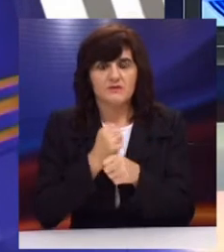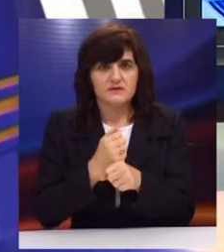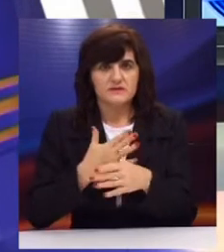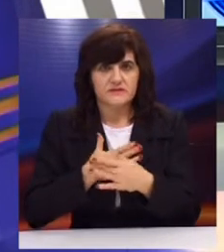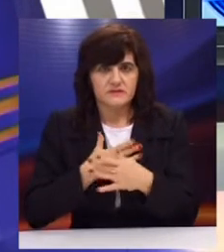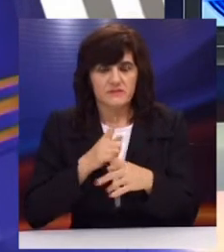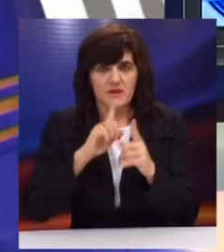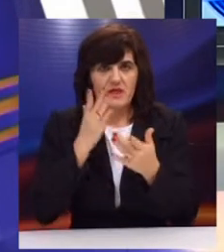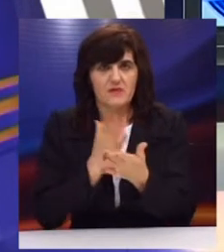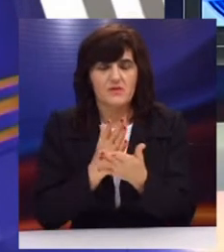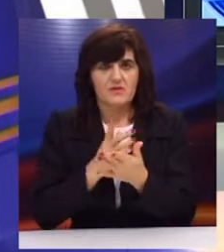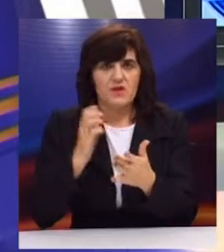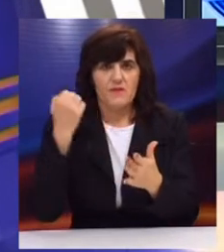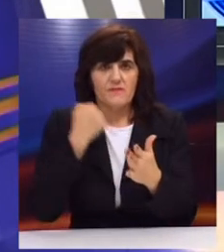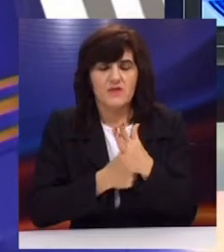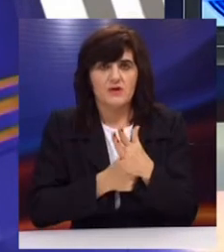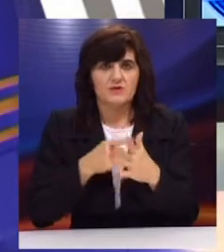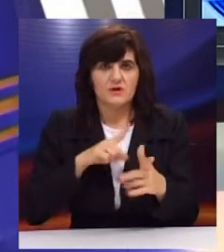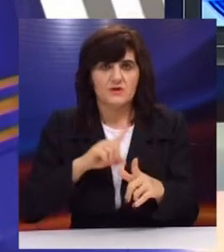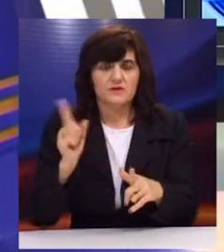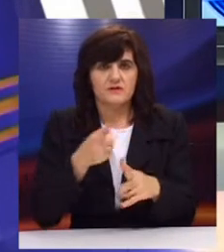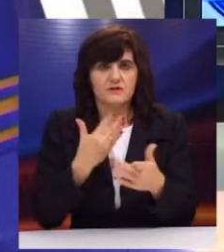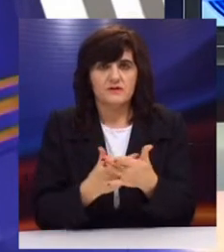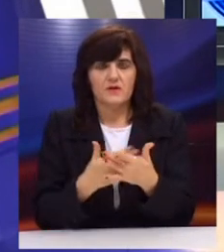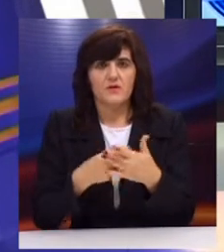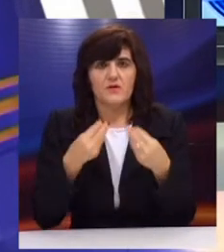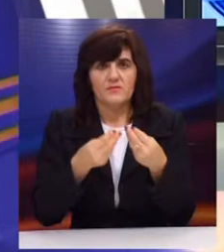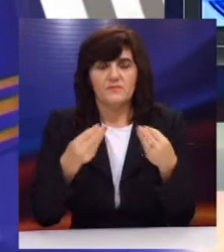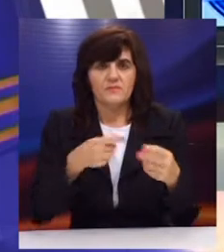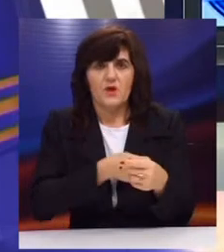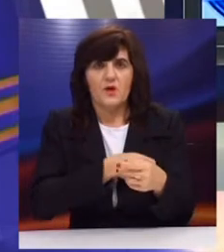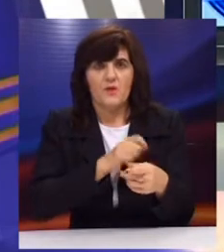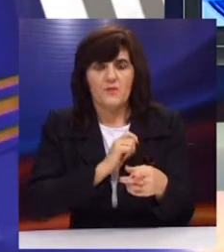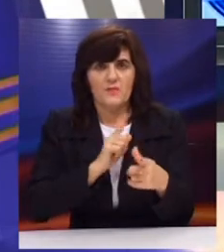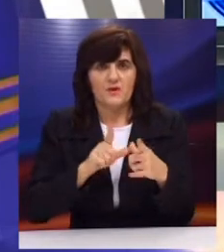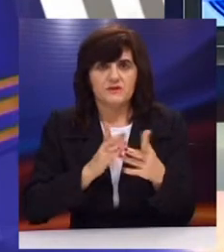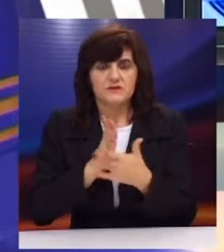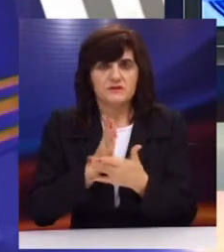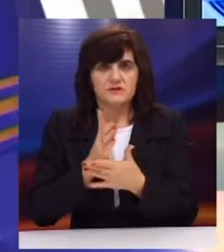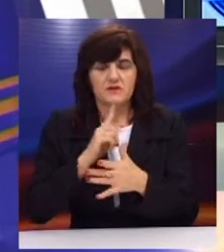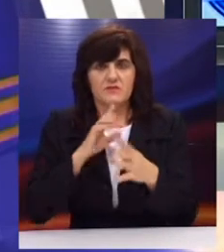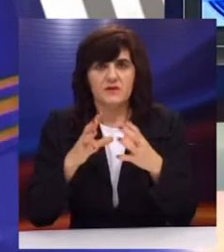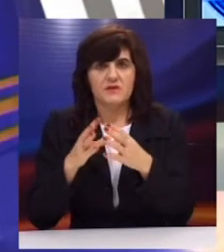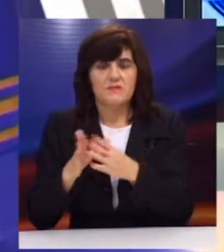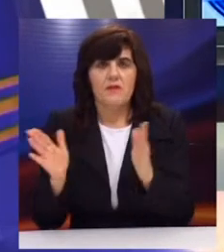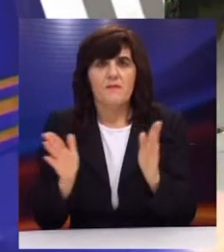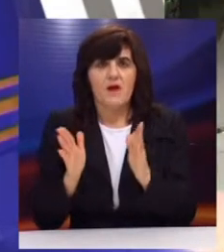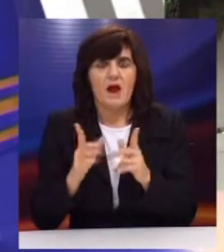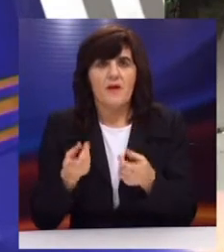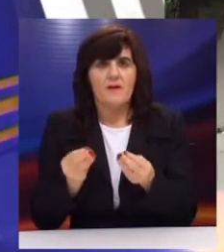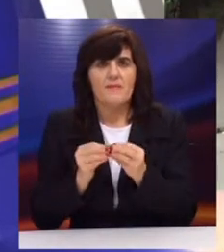ne postanu žrtve pljačke. Projekat zajednički realizuju predstavnici policijske uprave u Subotici i mesne zajednice Mali Bajmok.